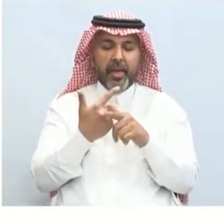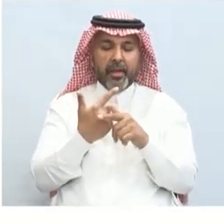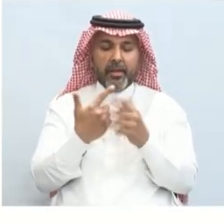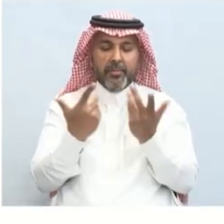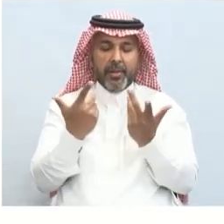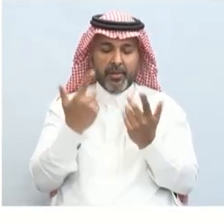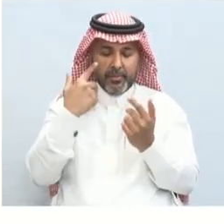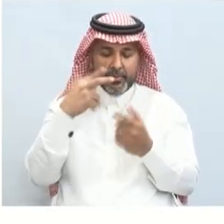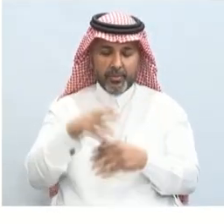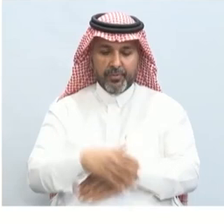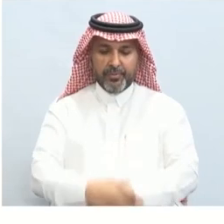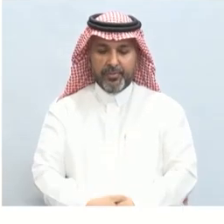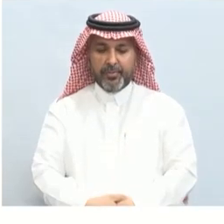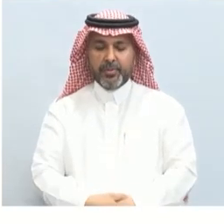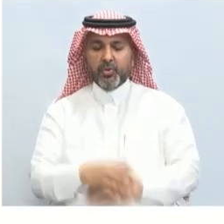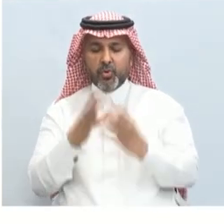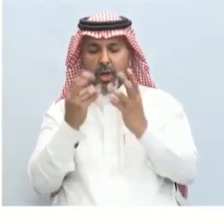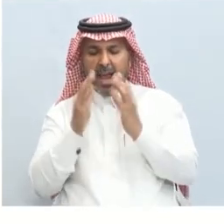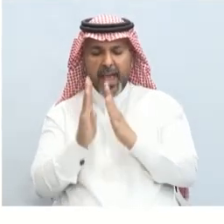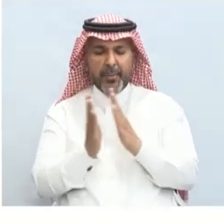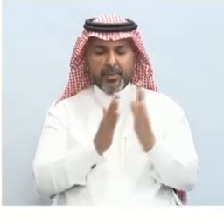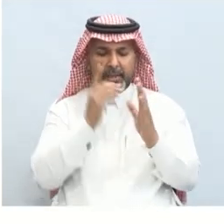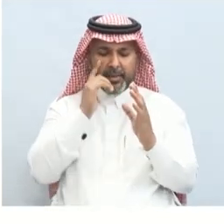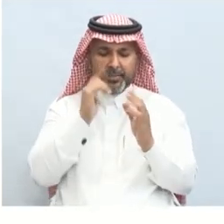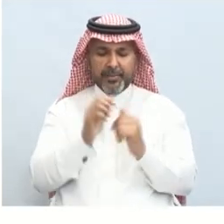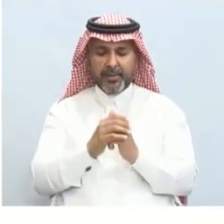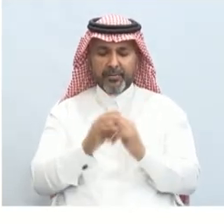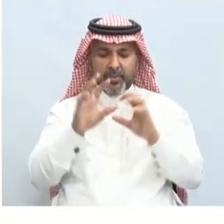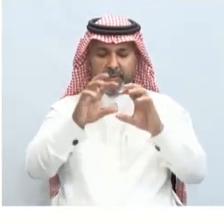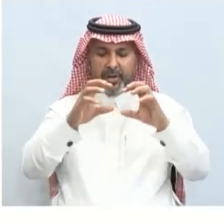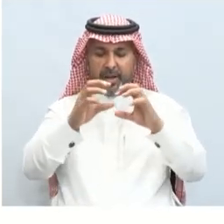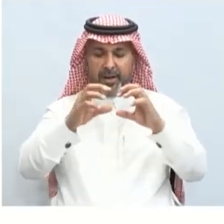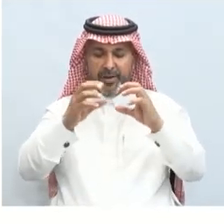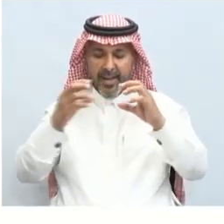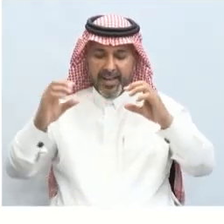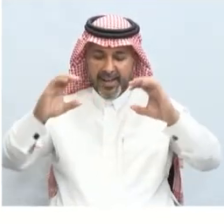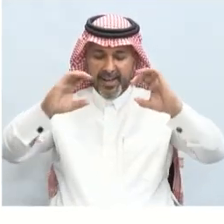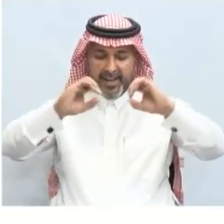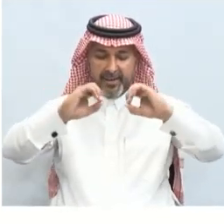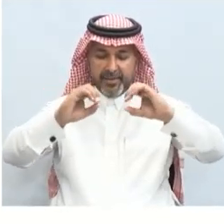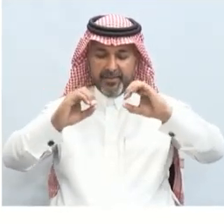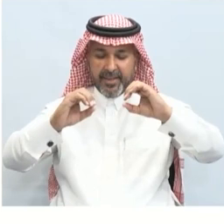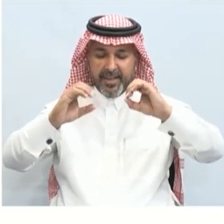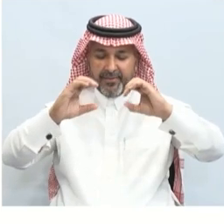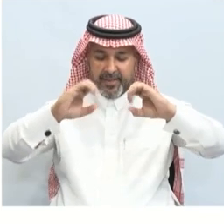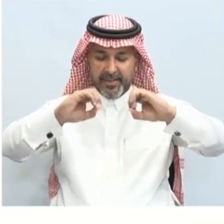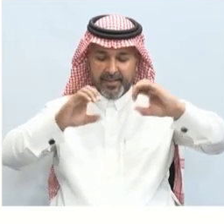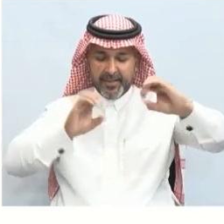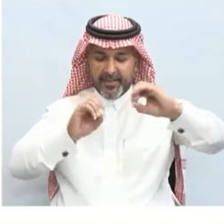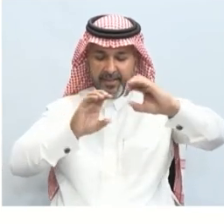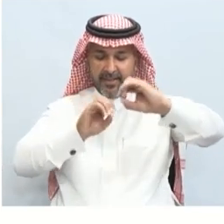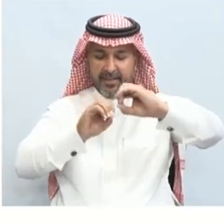صح يمكن متشابهه في الشكل ولكن مختلفه في اللون فبالتالي هي تعتبر عناصر مختلفه ورتبت بشكل دائري رتبت